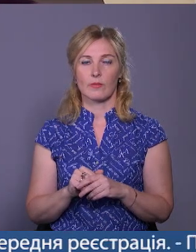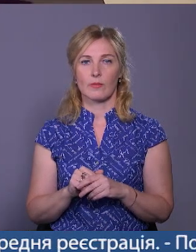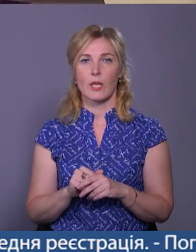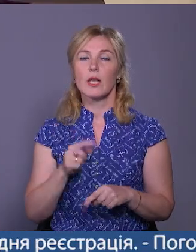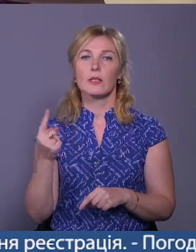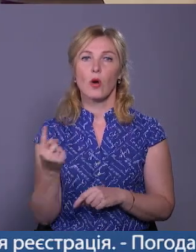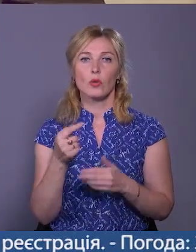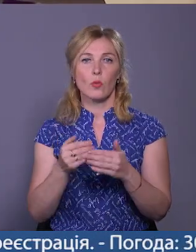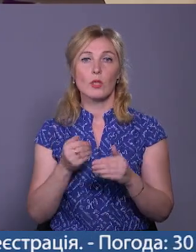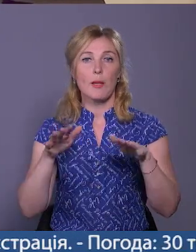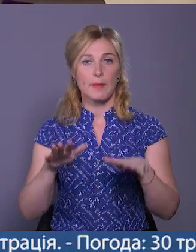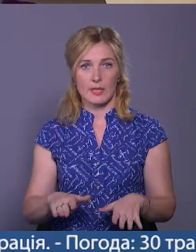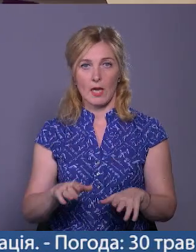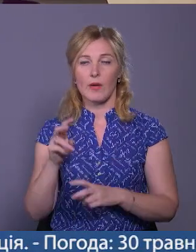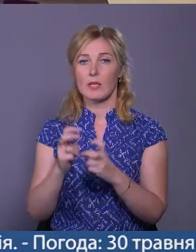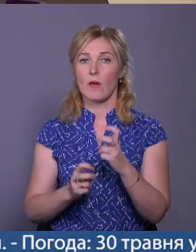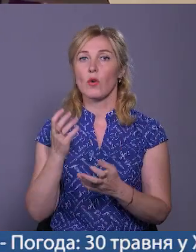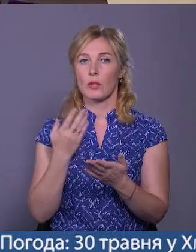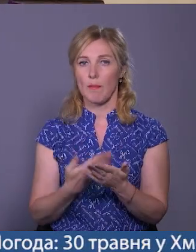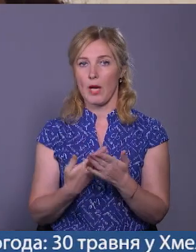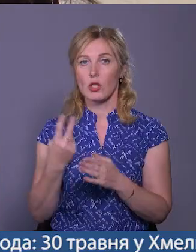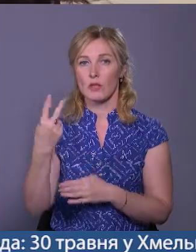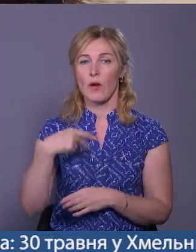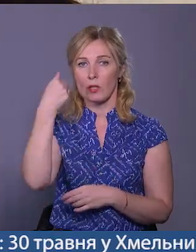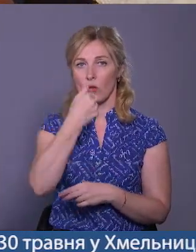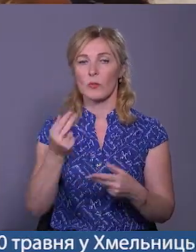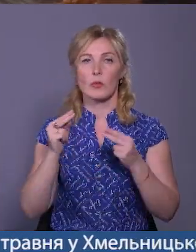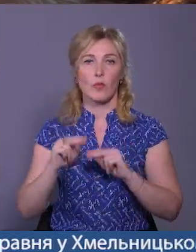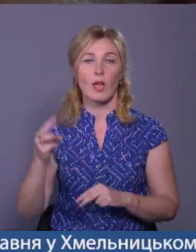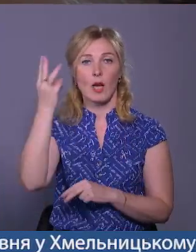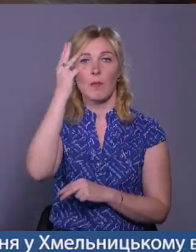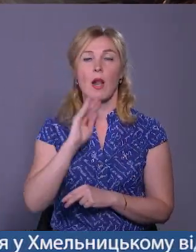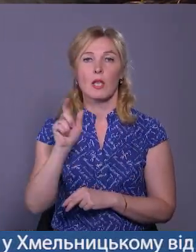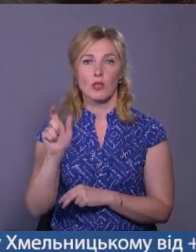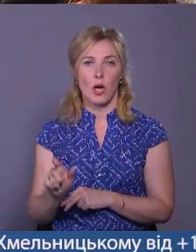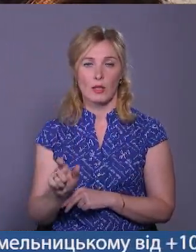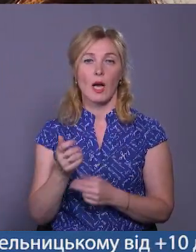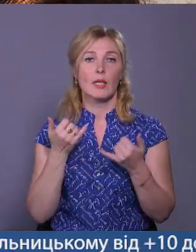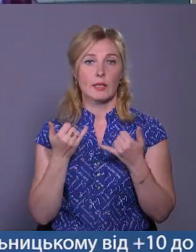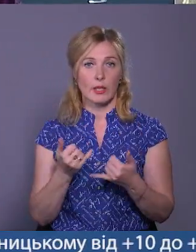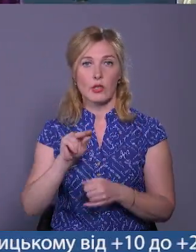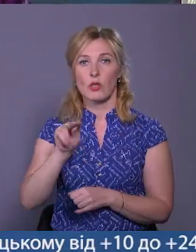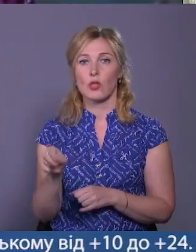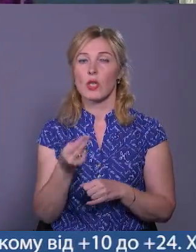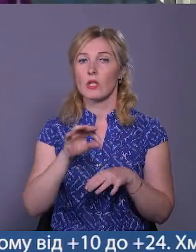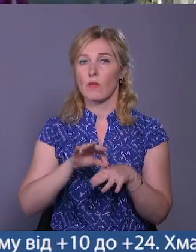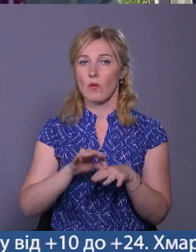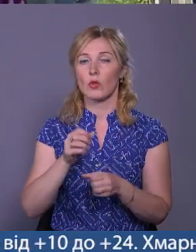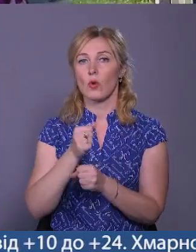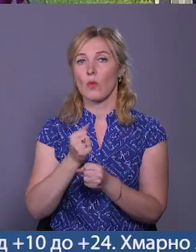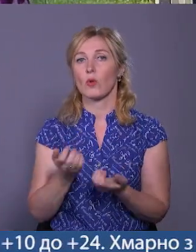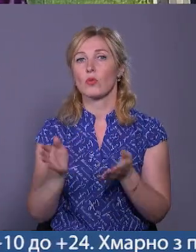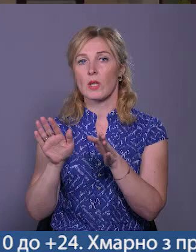на одному із місцевих заводів майже 20 років пропрацювала хмельничанка Зоя нині через хворобу роботу